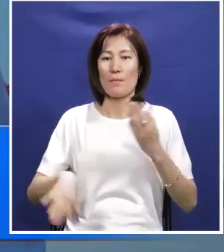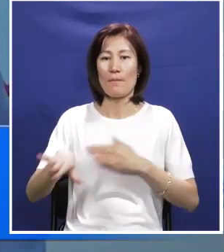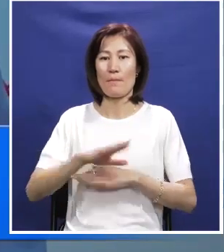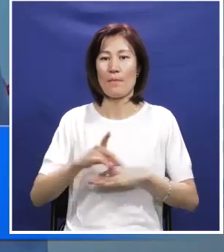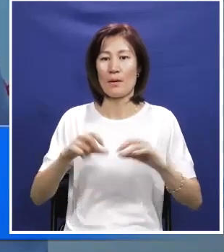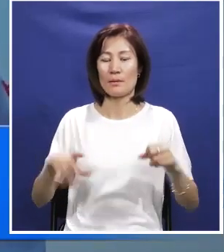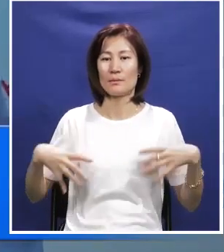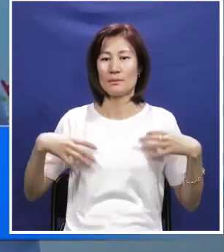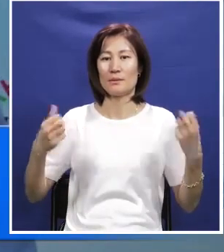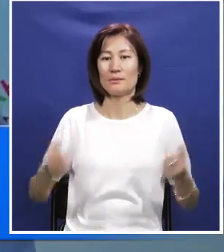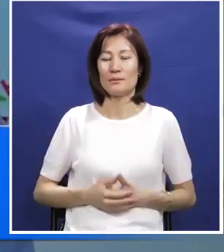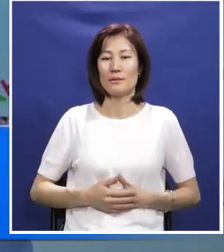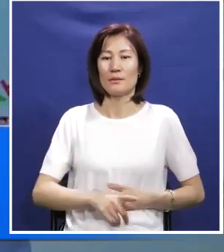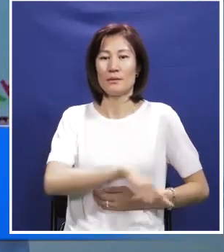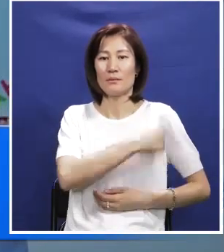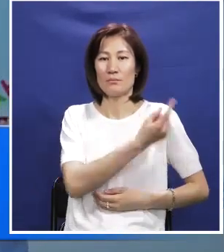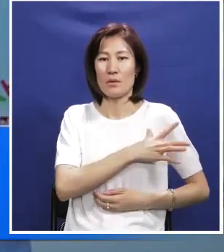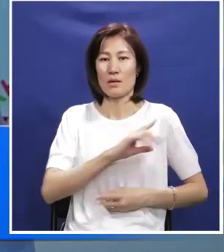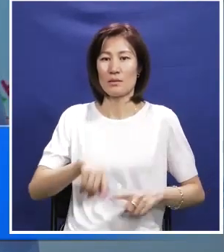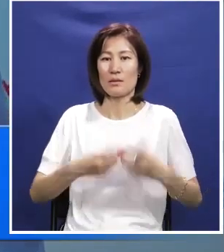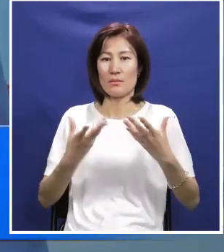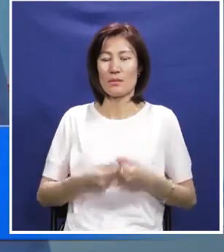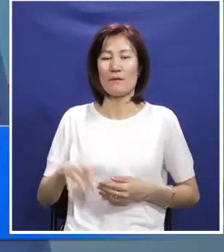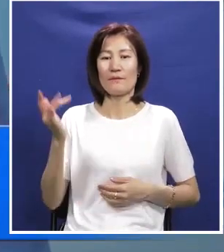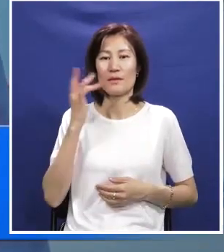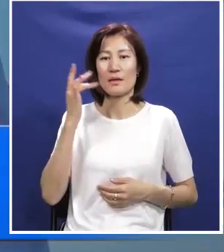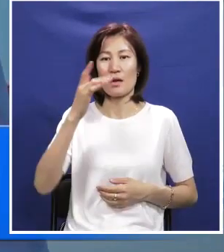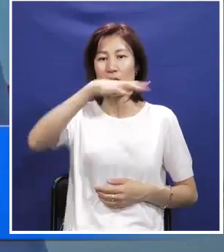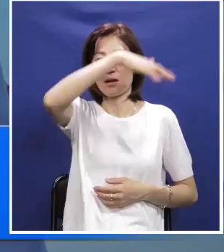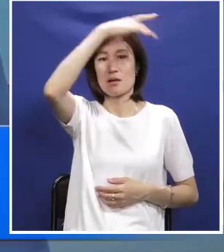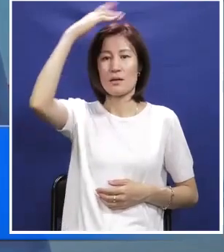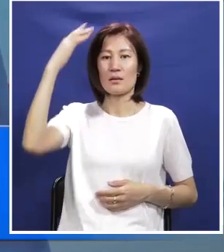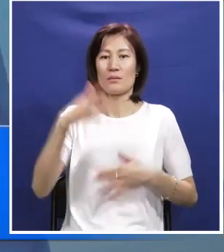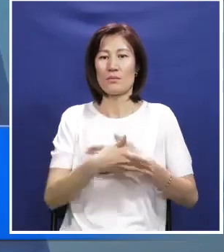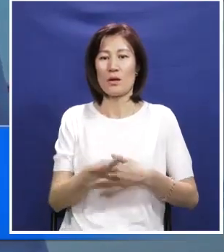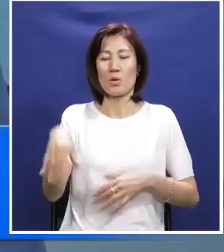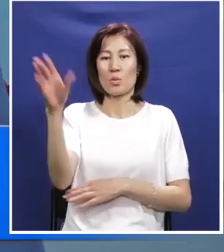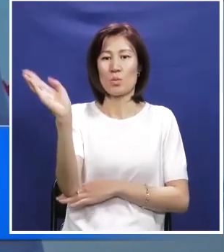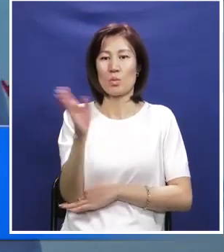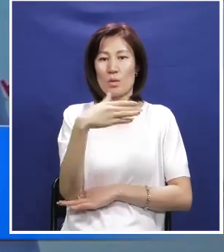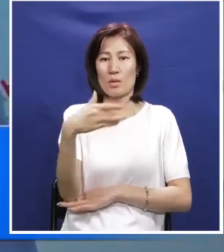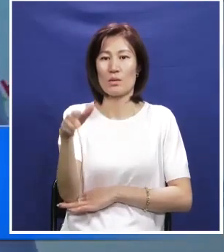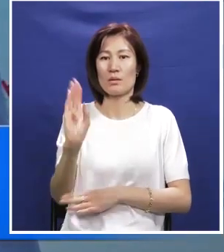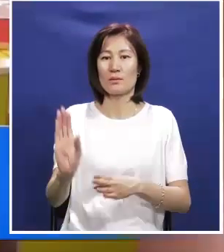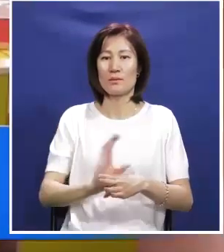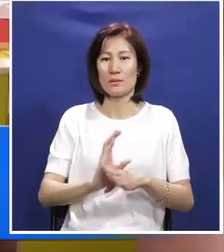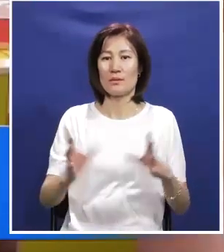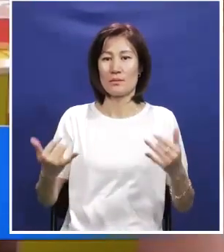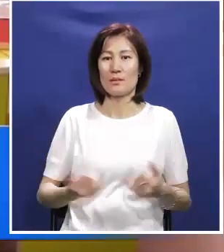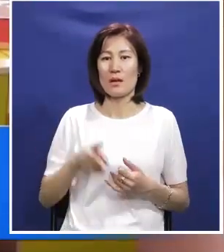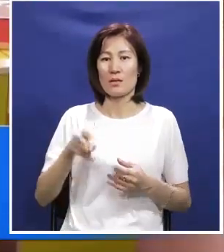барлығына денсаулық, мықты денсаулық және де әр қашанда аспанымыз ашық, көктуіміз желбірей берсін деп тілегім